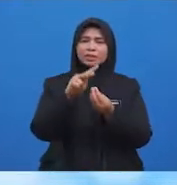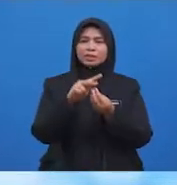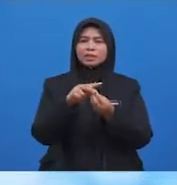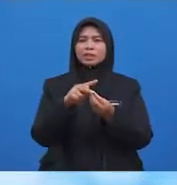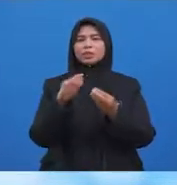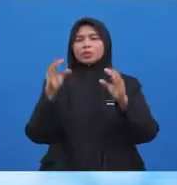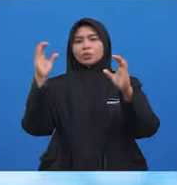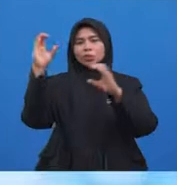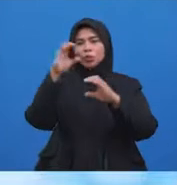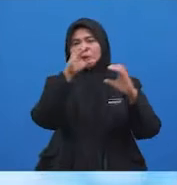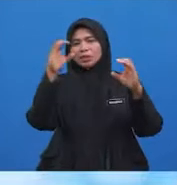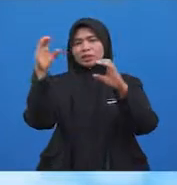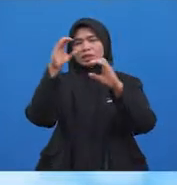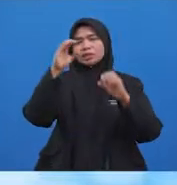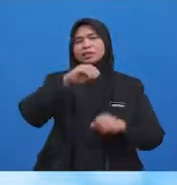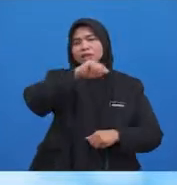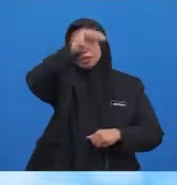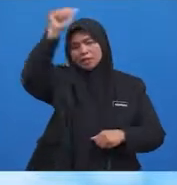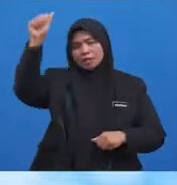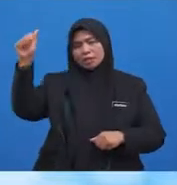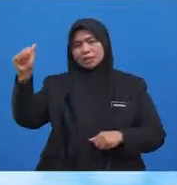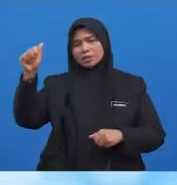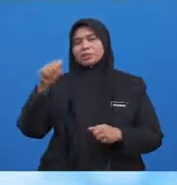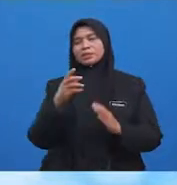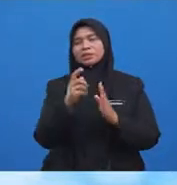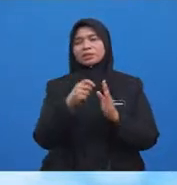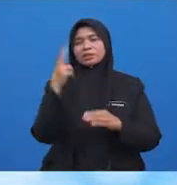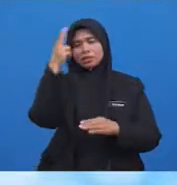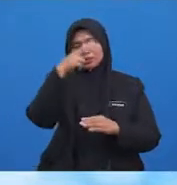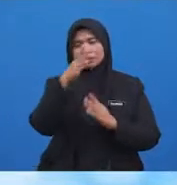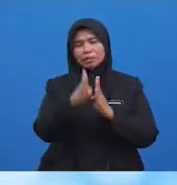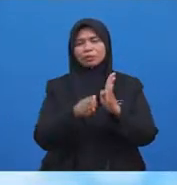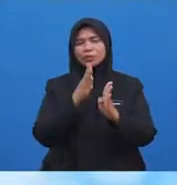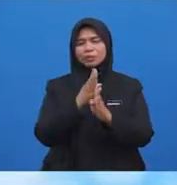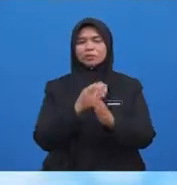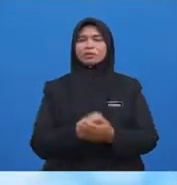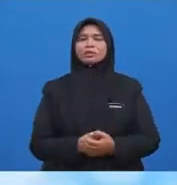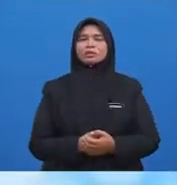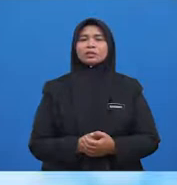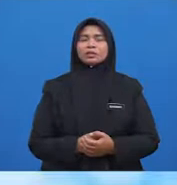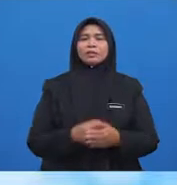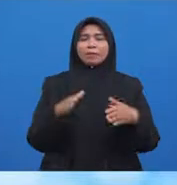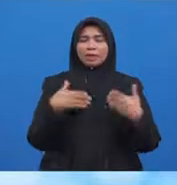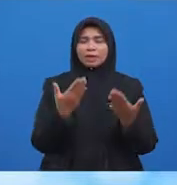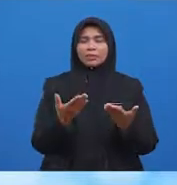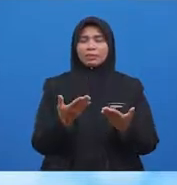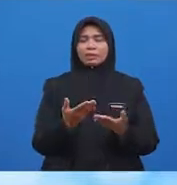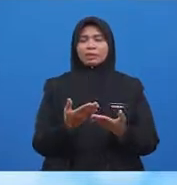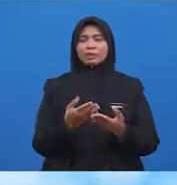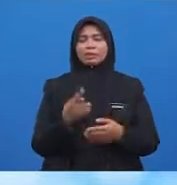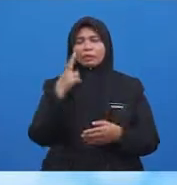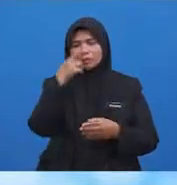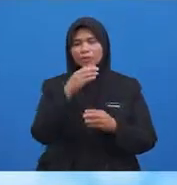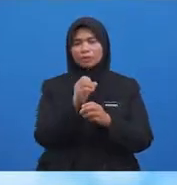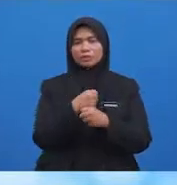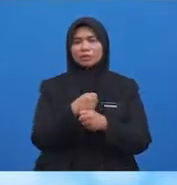kesan-kesan Church selepas terhadap bumi bagaimana ya lupa bentuk